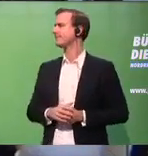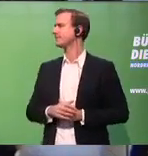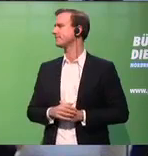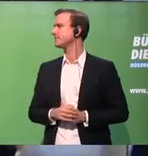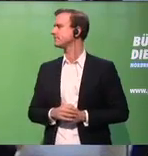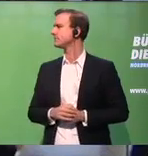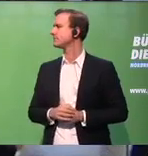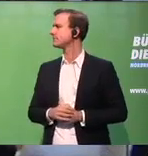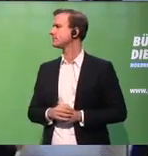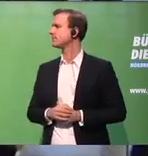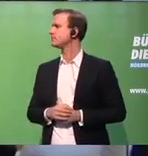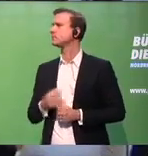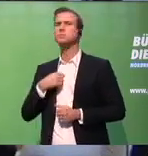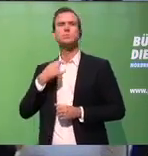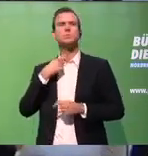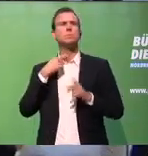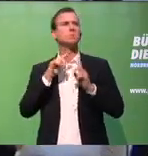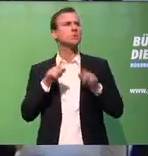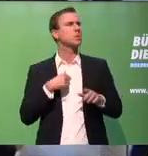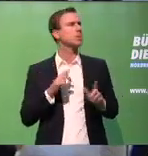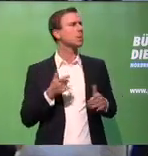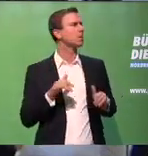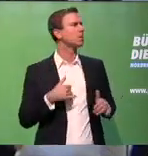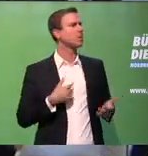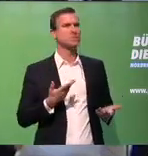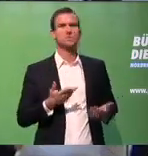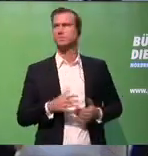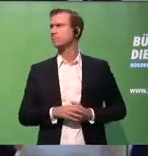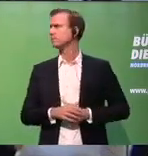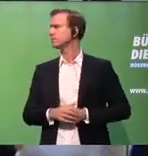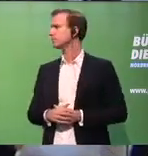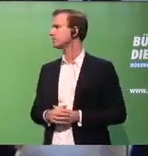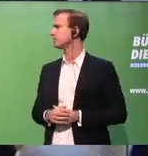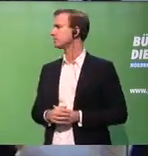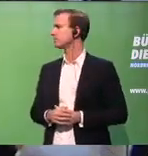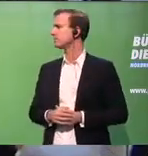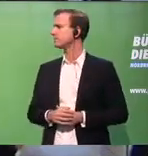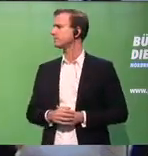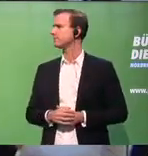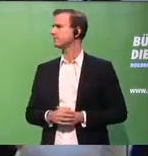Ich habe keinen Stimmzettel. Okay, dann habt ihr das jetzt vielleicht auf dem Podium noch nicht